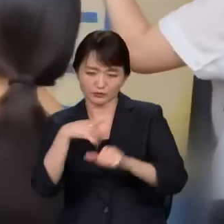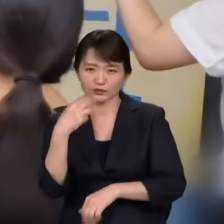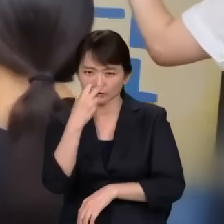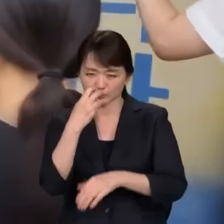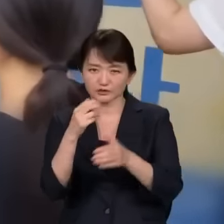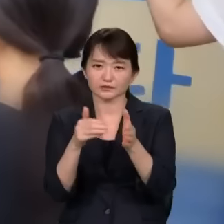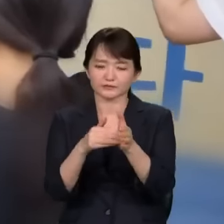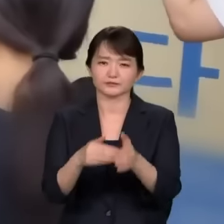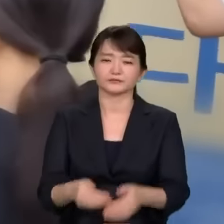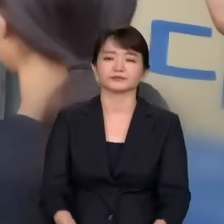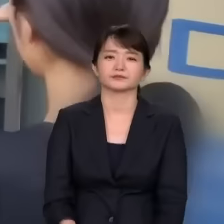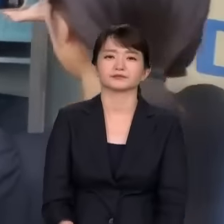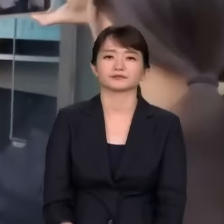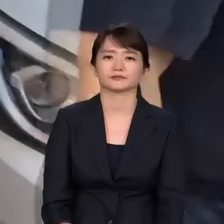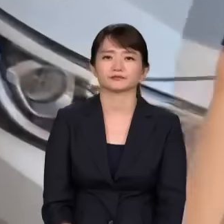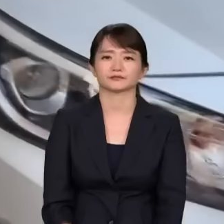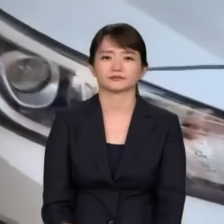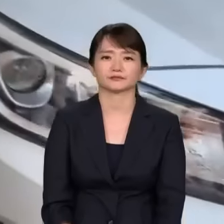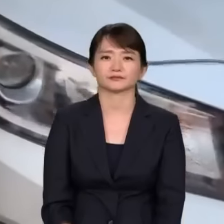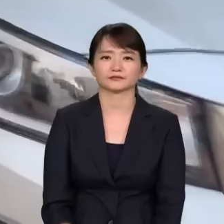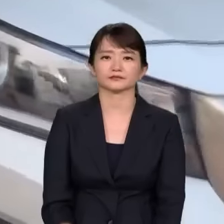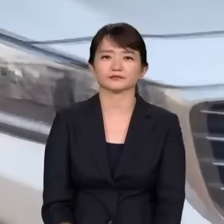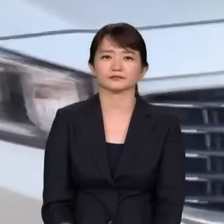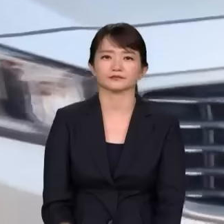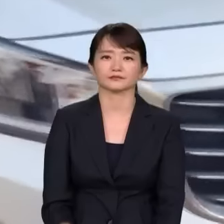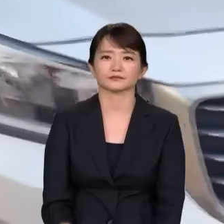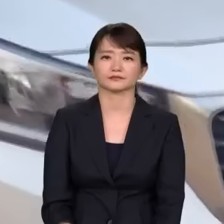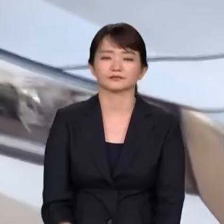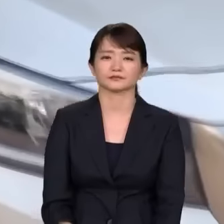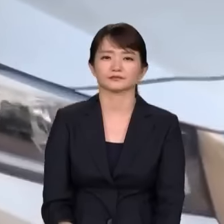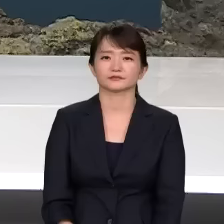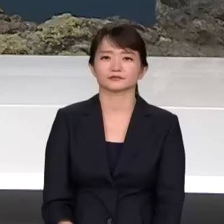밝혔습니다. JTBC 신가은입니다.